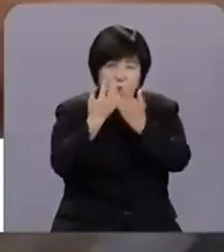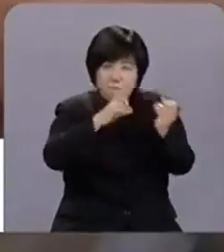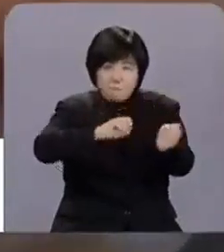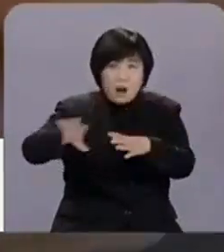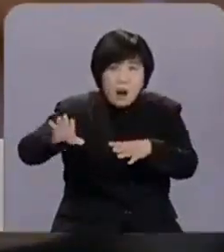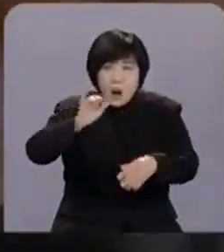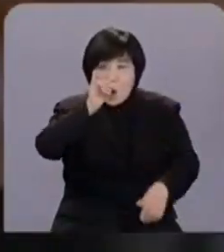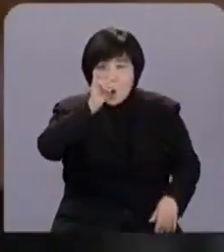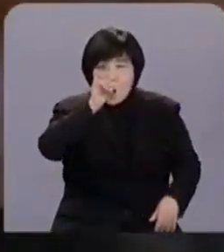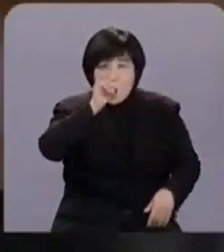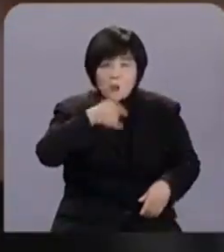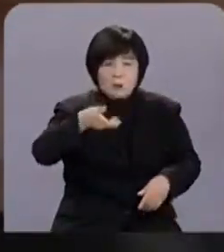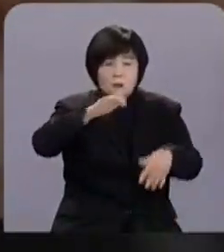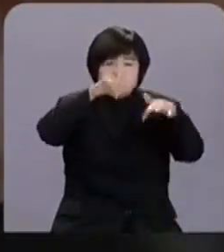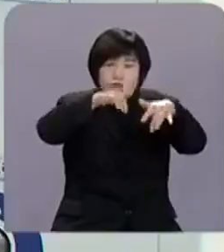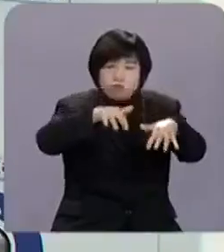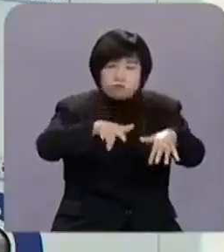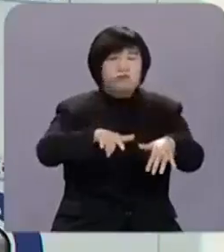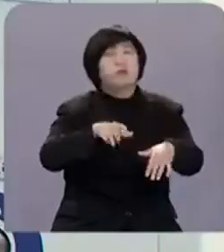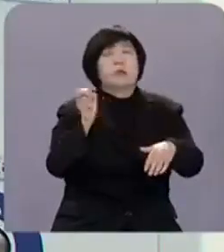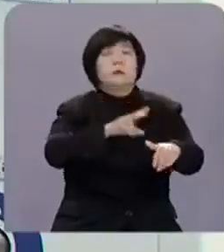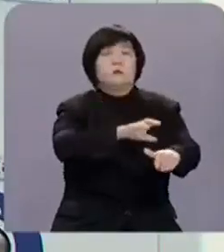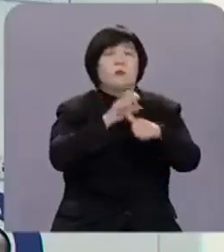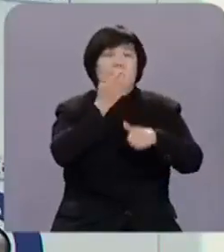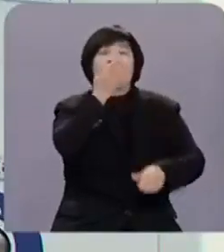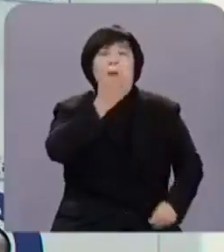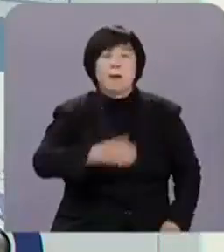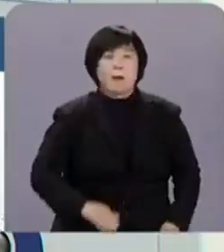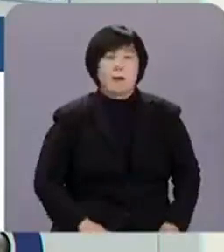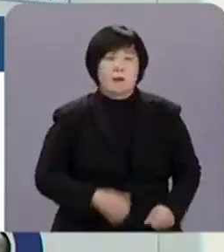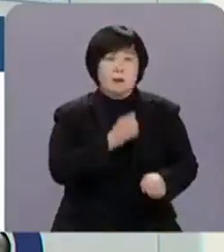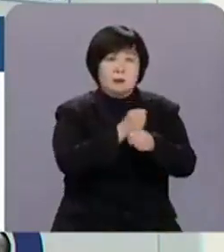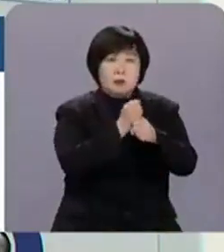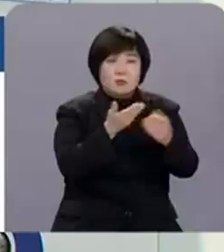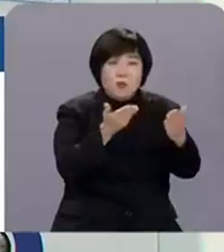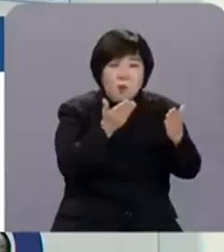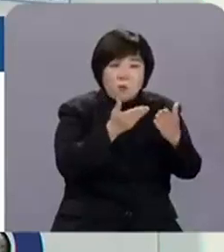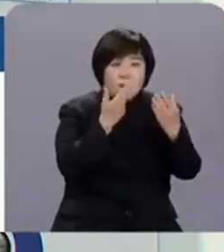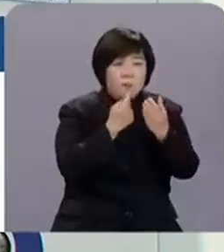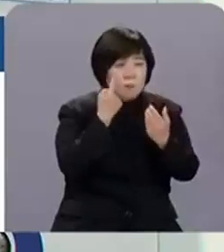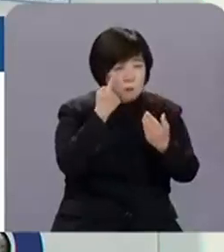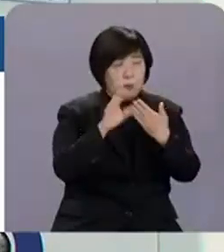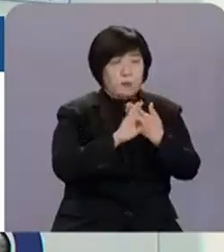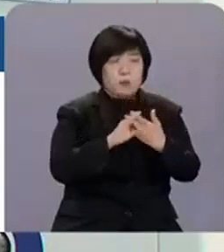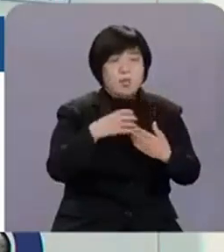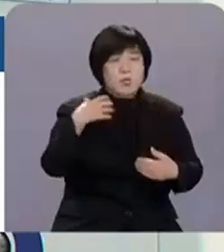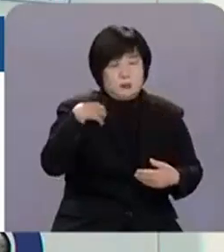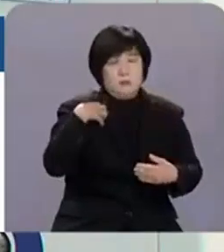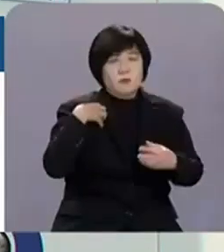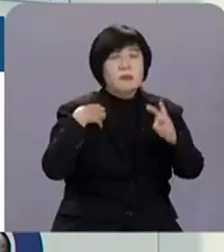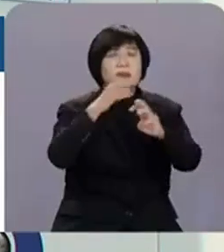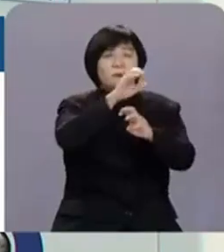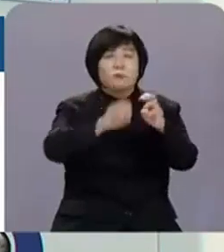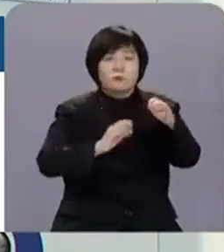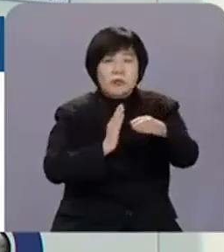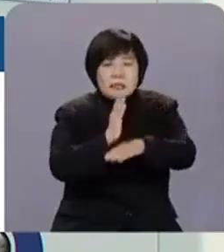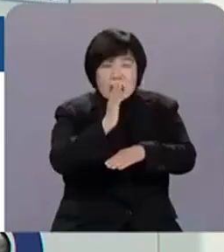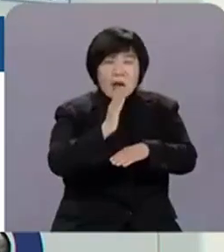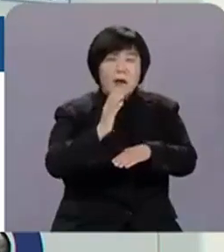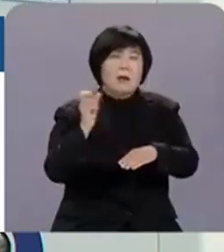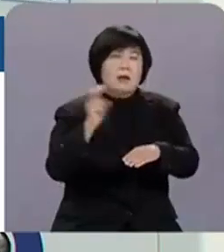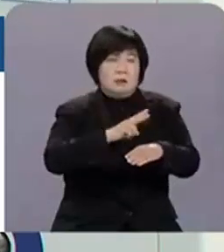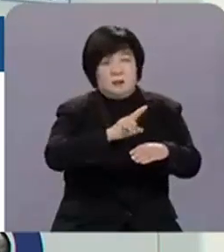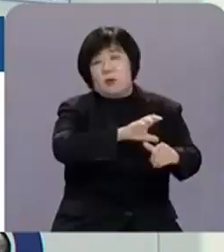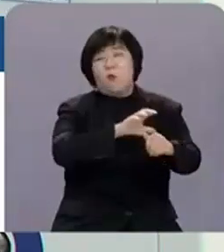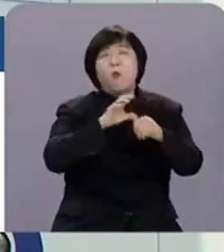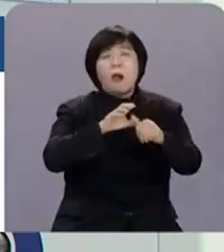재활용할 수 있습니다 한거 제조 같은 경우에는 의무적으로 30% 이상의 재활용 원료를 사용해야 되는